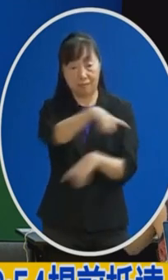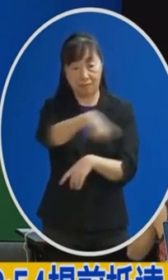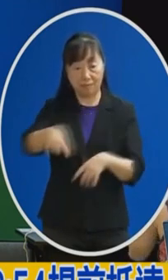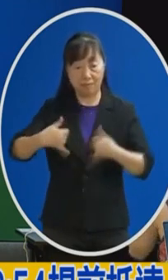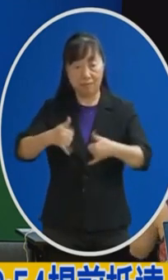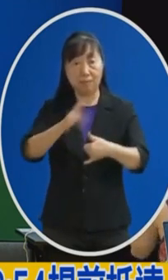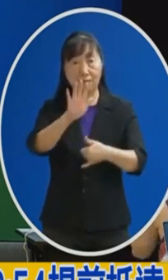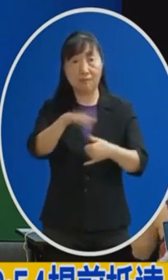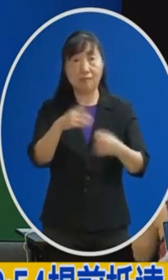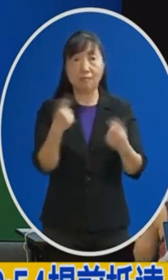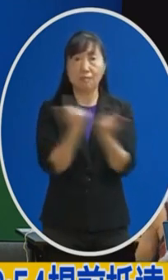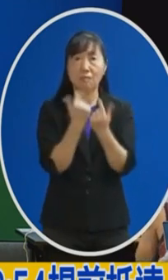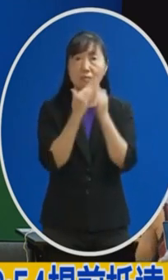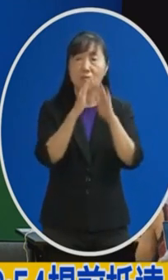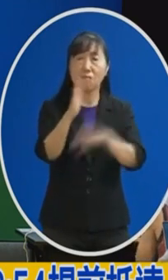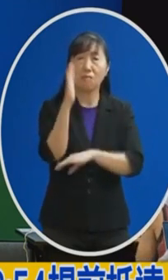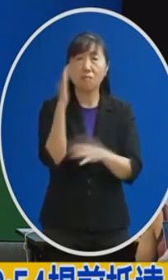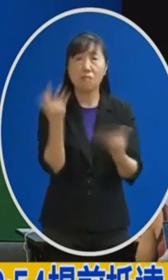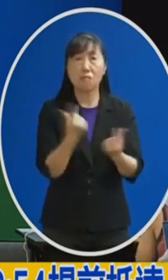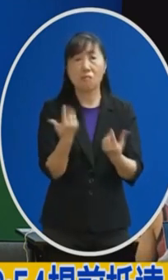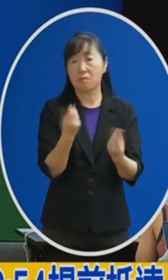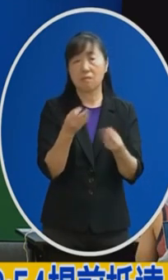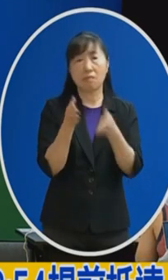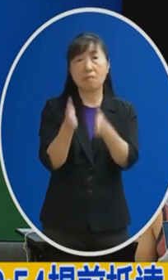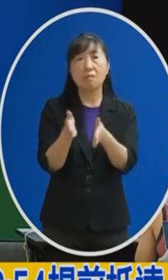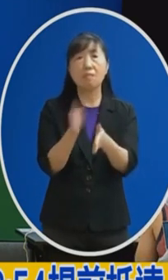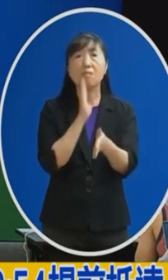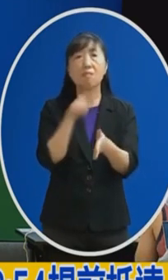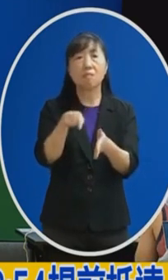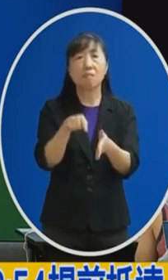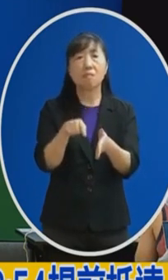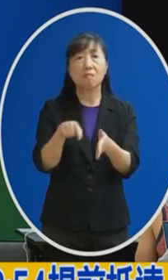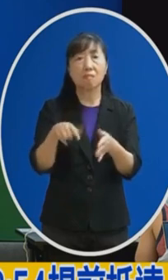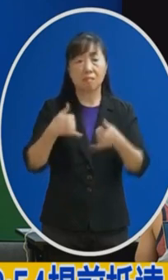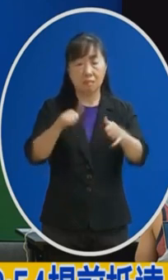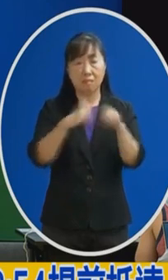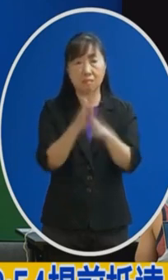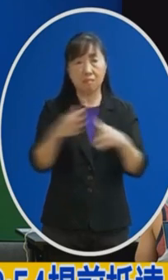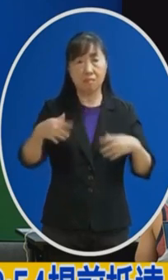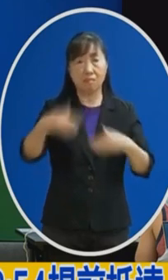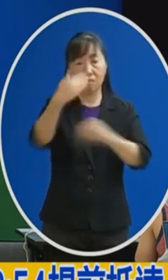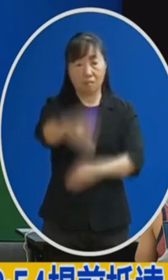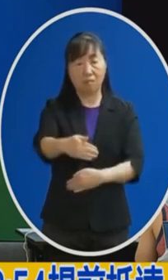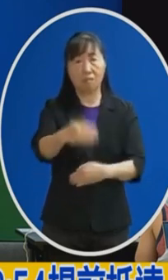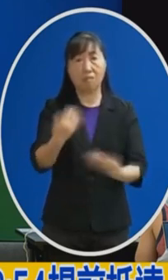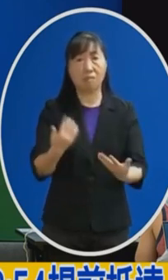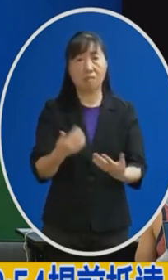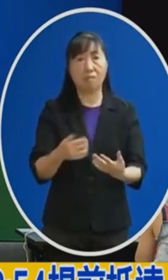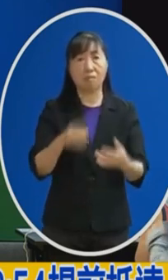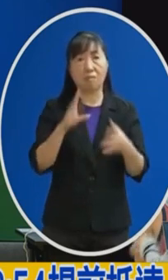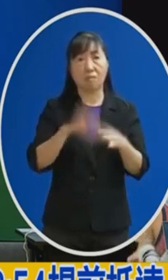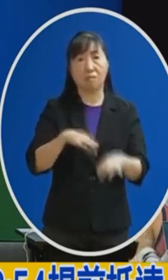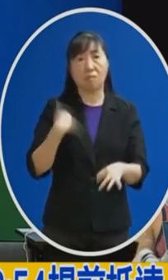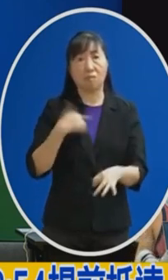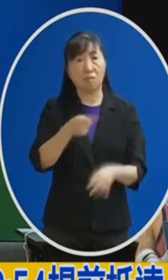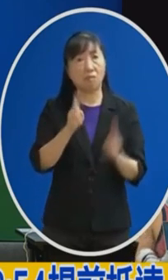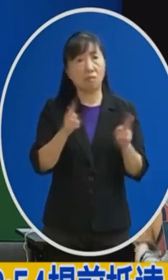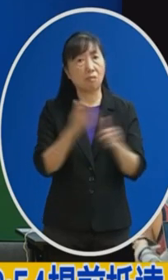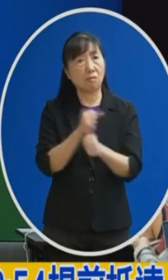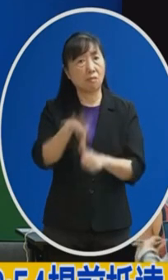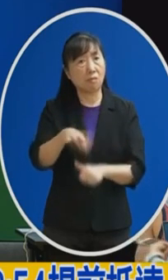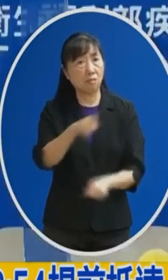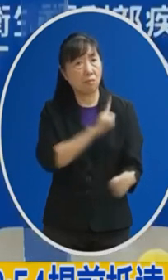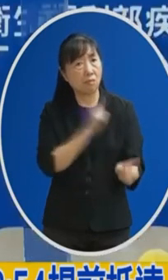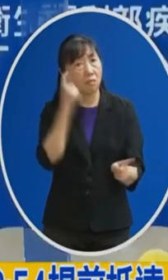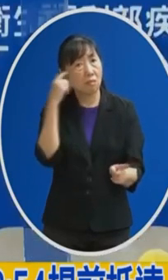北市政府好像目前并没有想要把连通道关闭，那这样的处理不晓得指挥中心怎么看？谢谢。